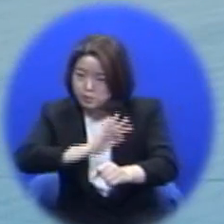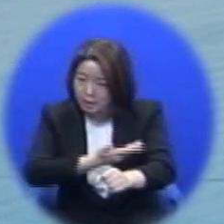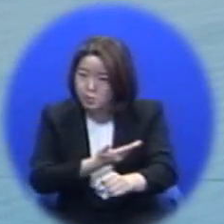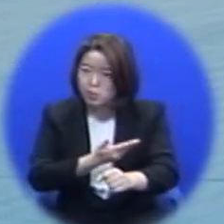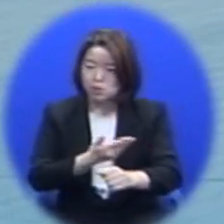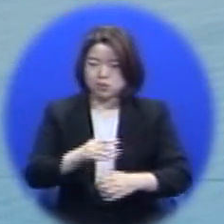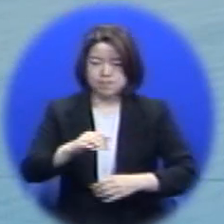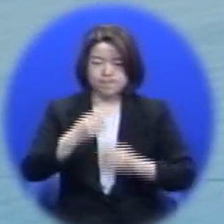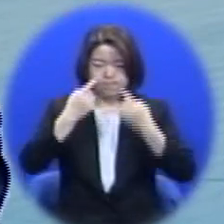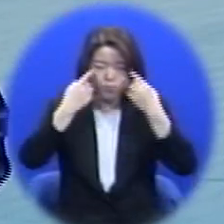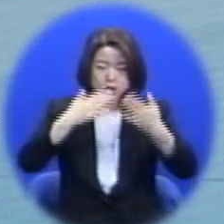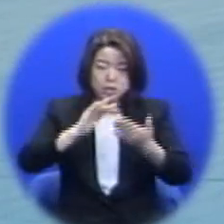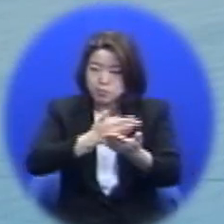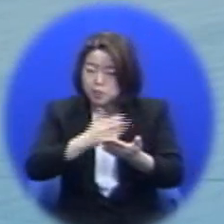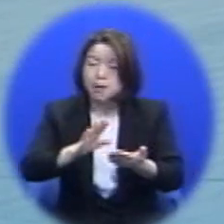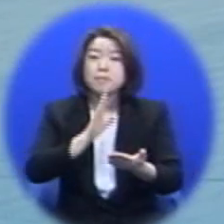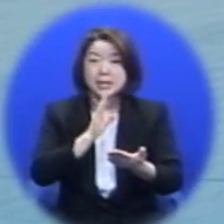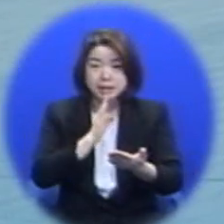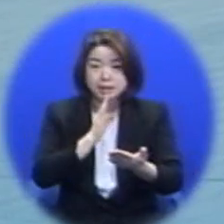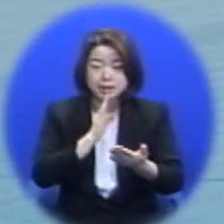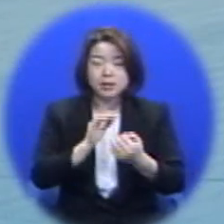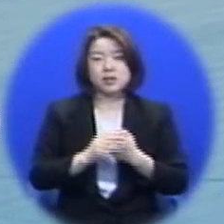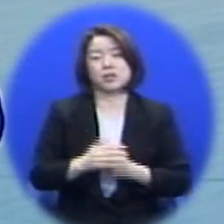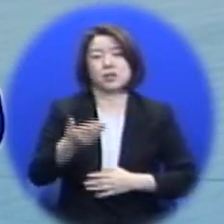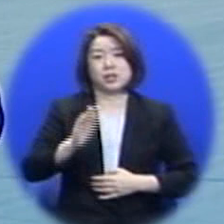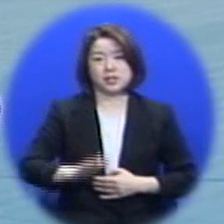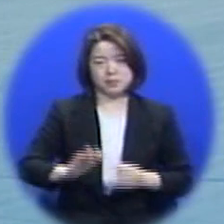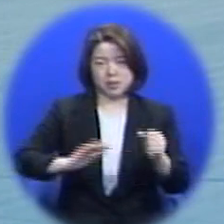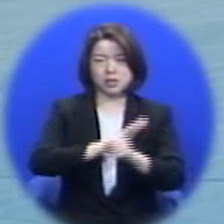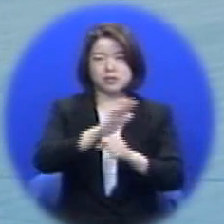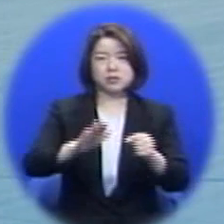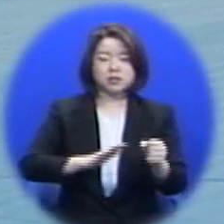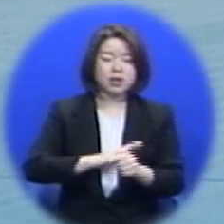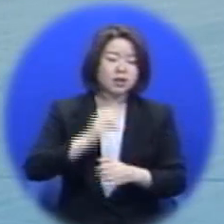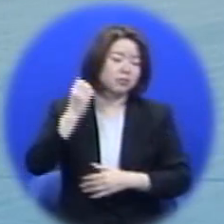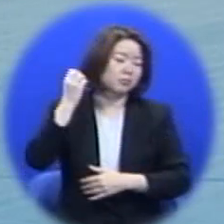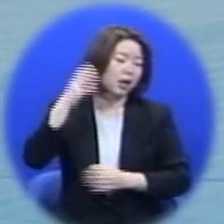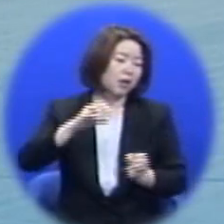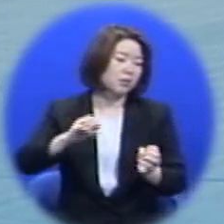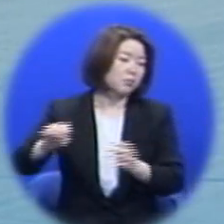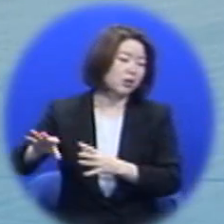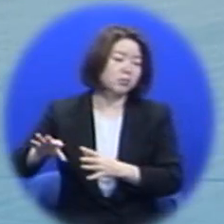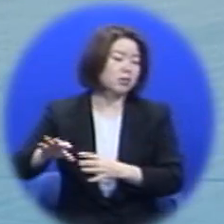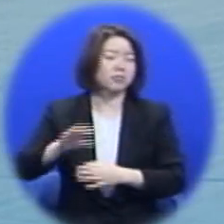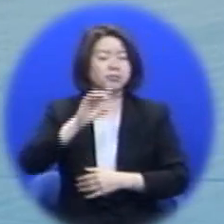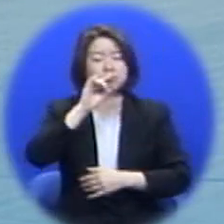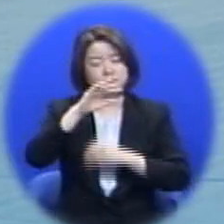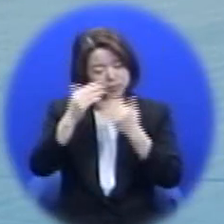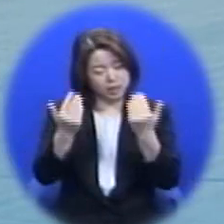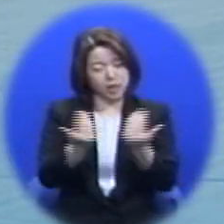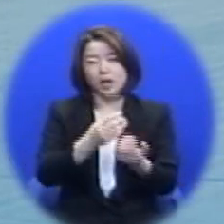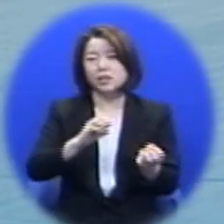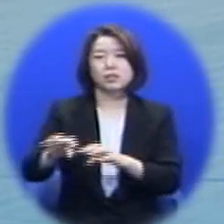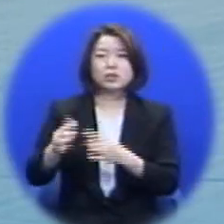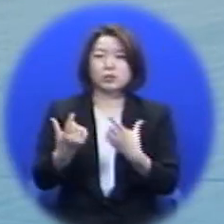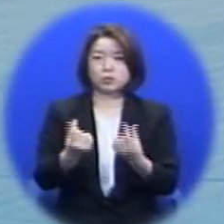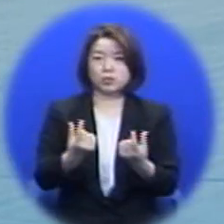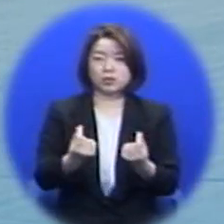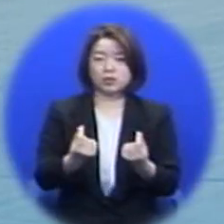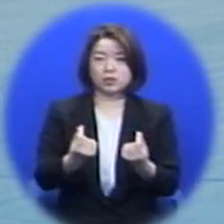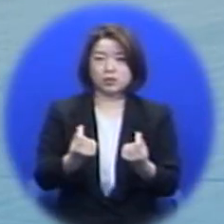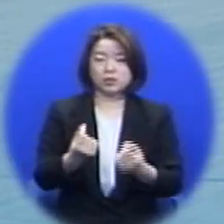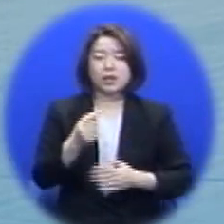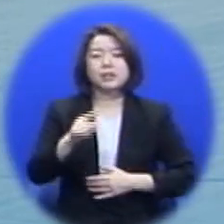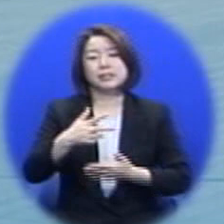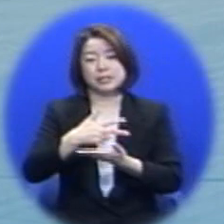됩니다. 그러나 사랑 잃어버리면 다 잃어버렸다는 그게 주님께서 에베소